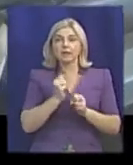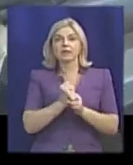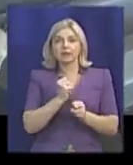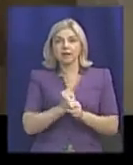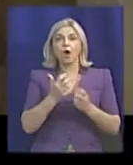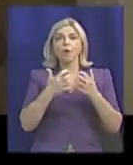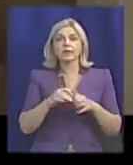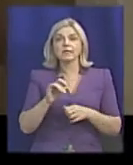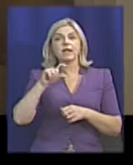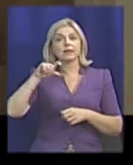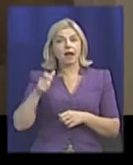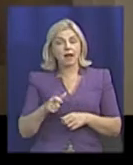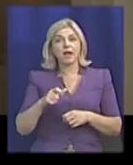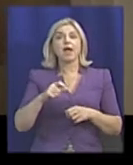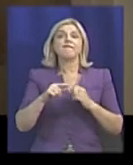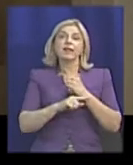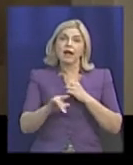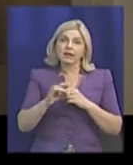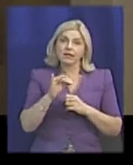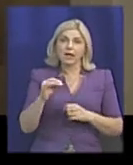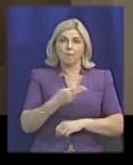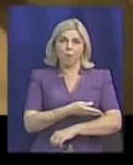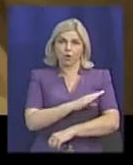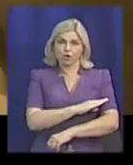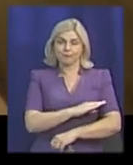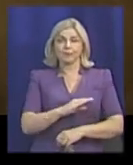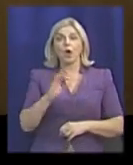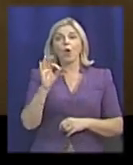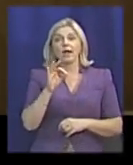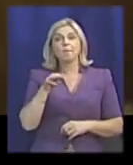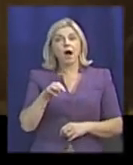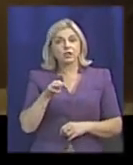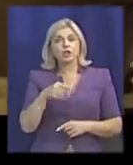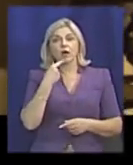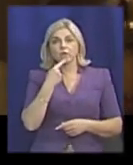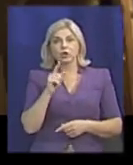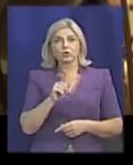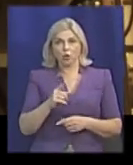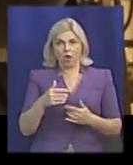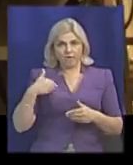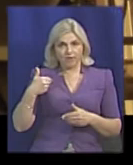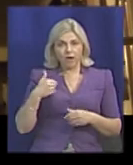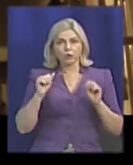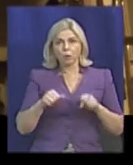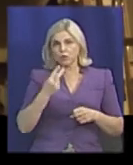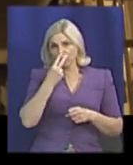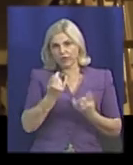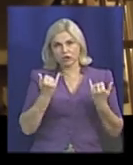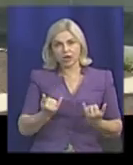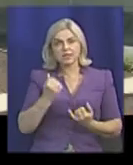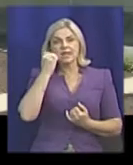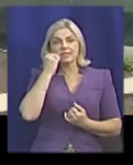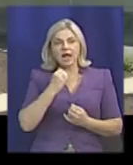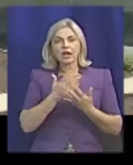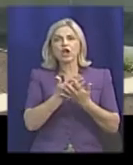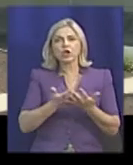обладнання з Італії, Фінляндії та Польщі. Олександр Марченко розповідає, ефект можна побачити вже зараз, адже старі решітки мали прозор